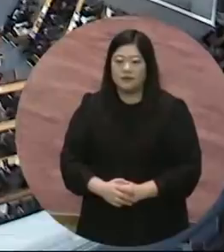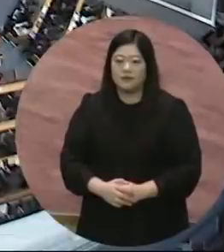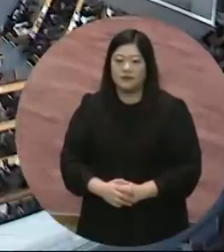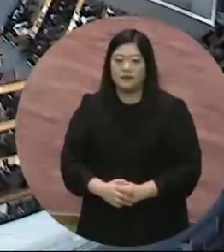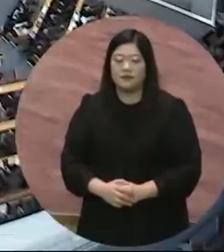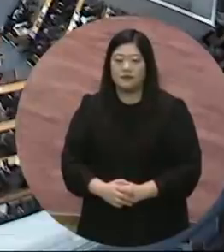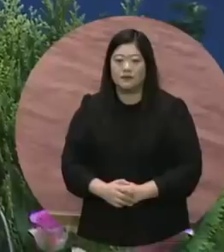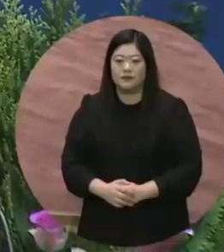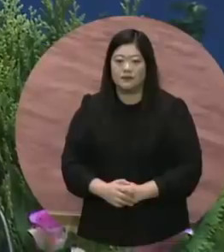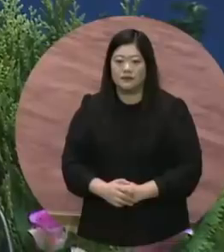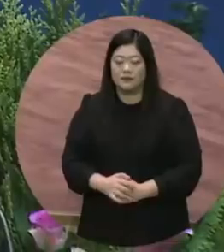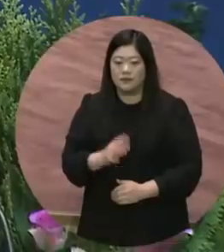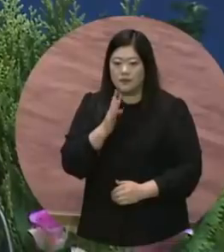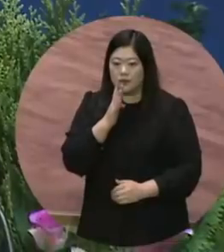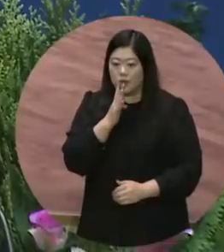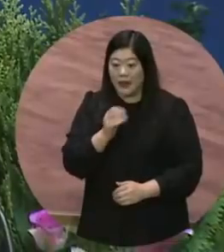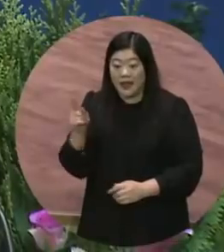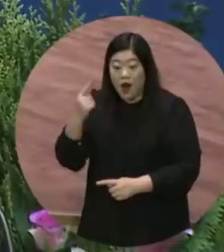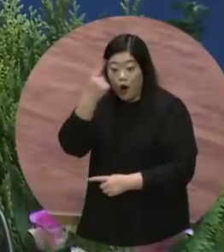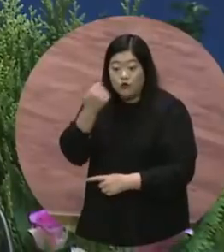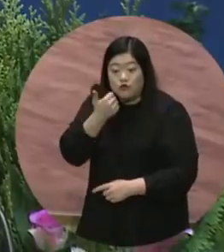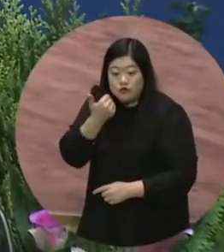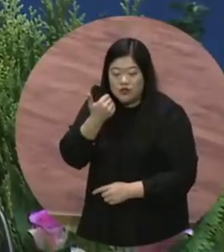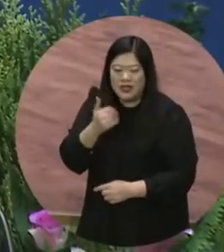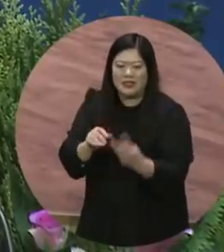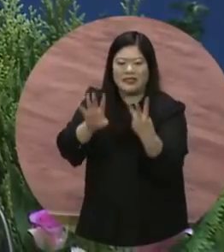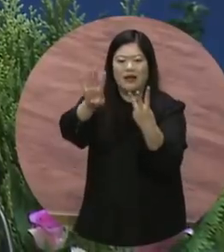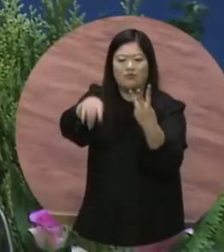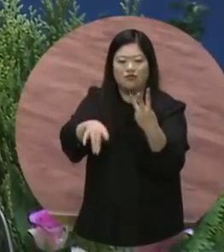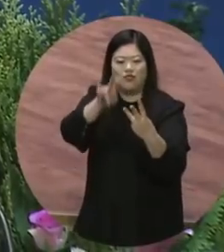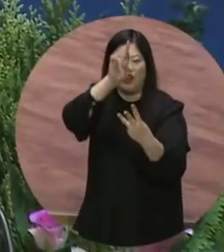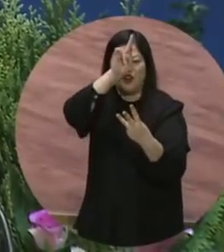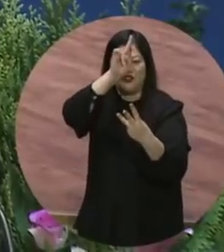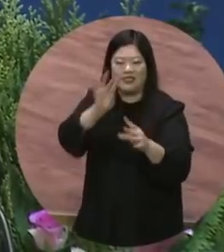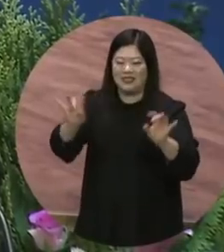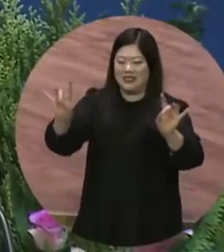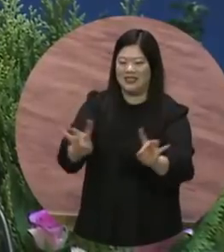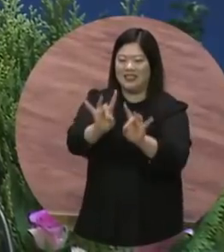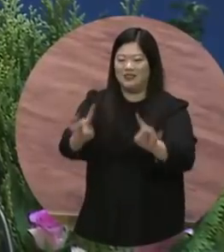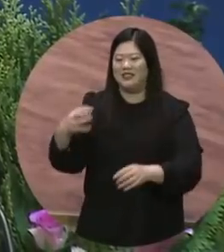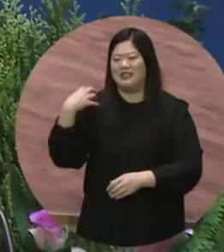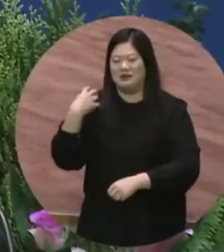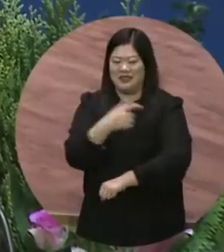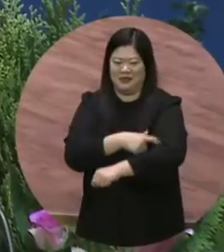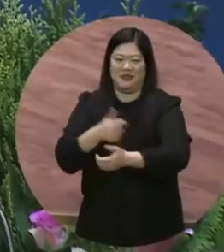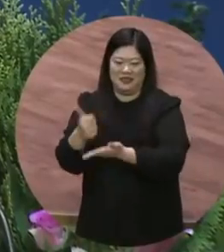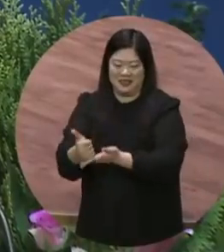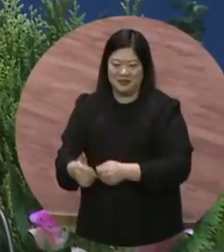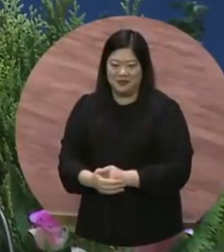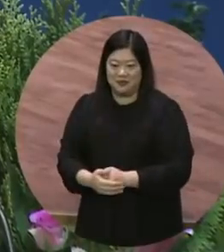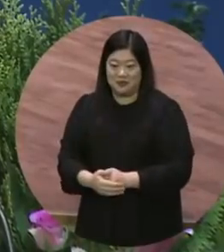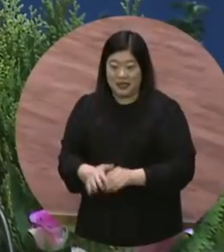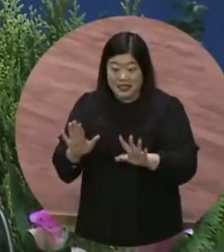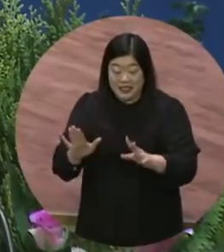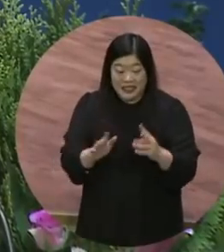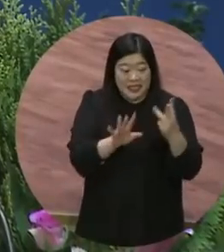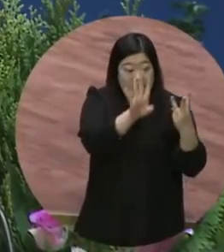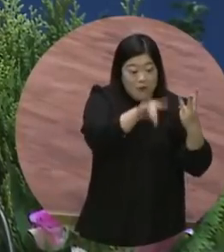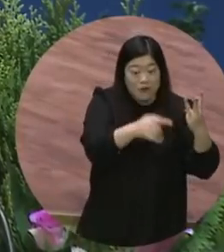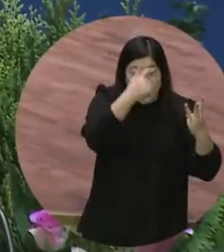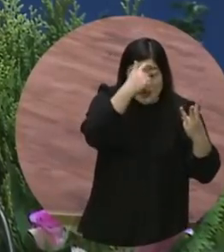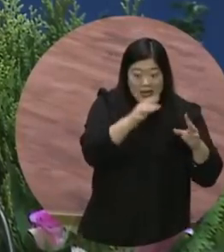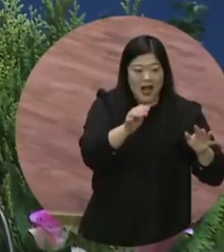감사합니다. 3부 지휘자입니다. 그래서 이제 다음 3부 때는 또 2부 지휘자가 할